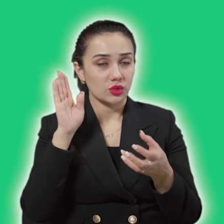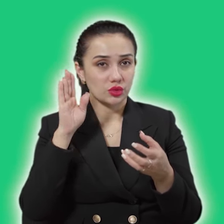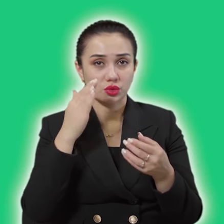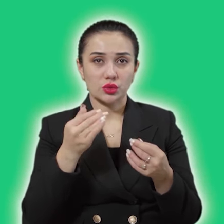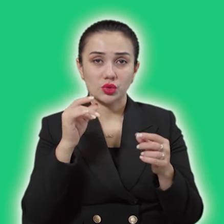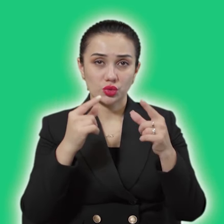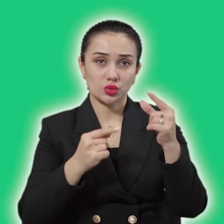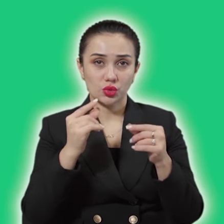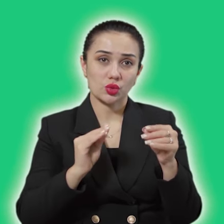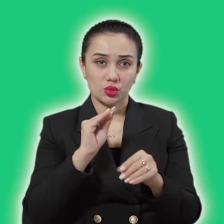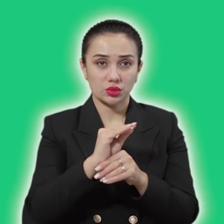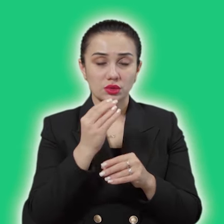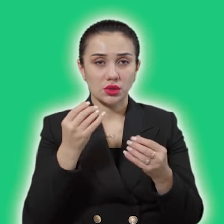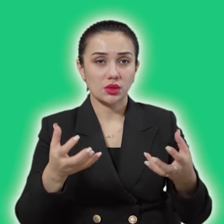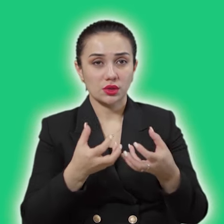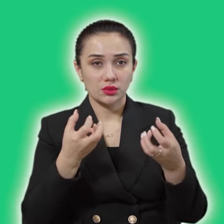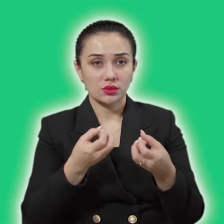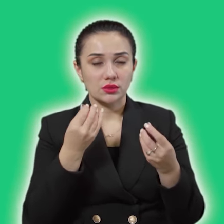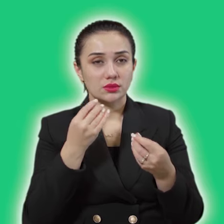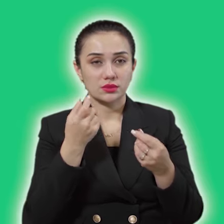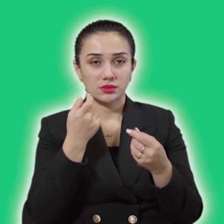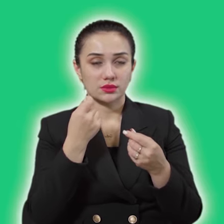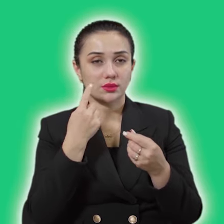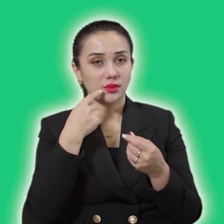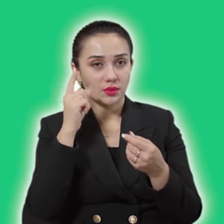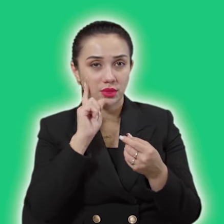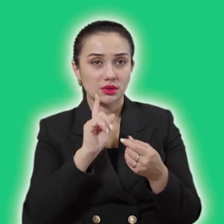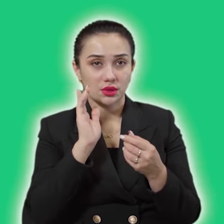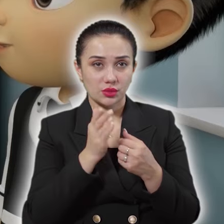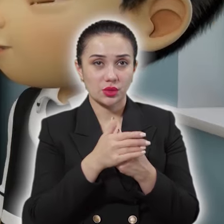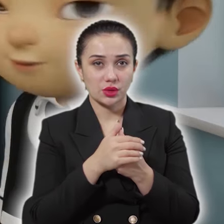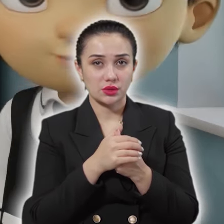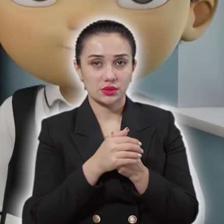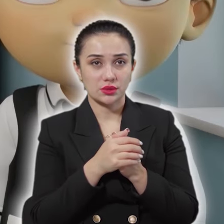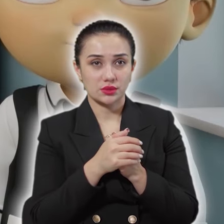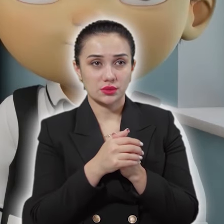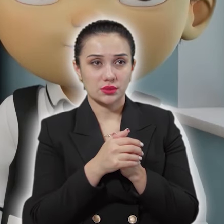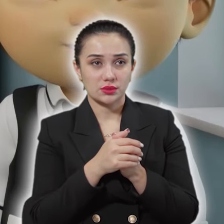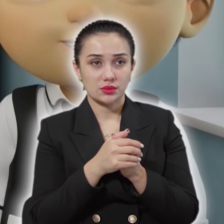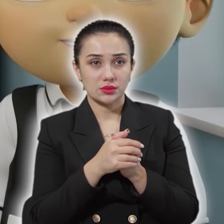tayyorlashda suv o'rniga sut qo'shilsa, xamir ancha sifatli va mazali bo'ladi.